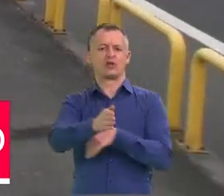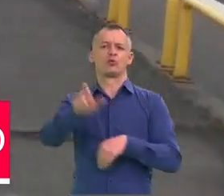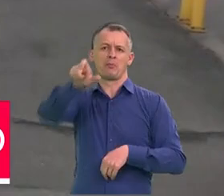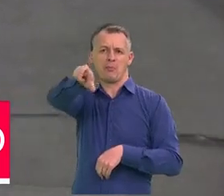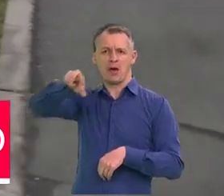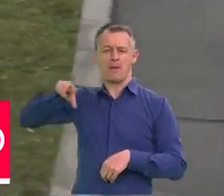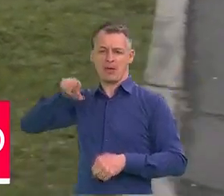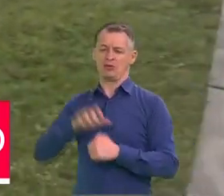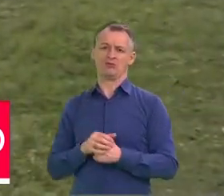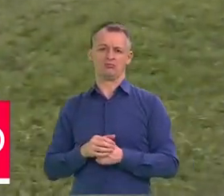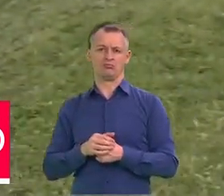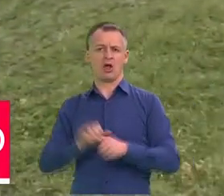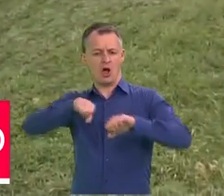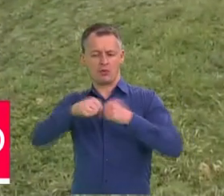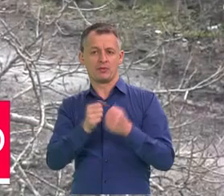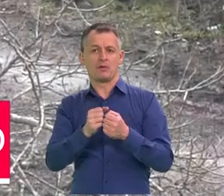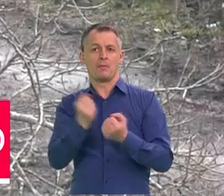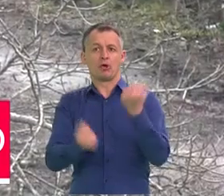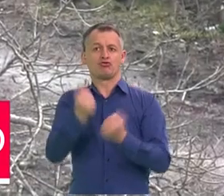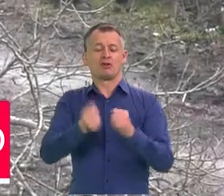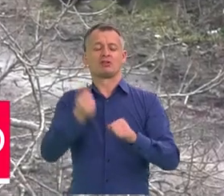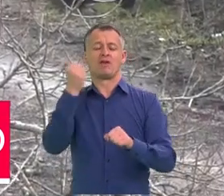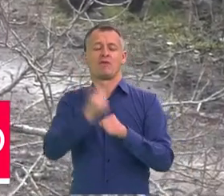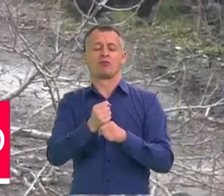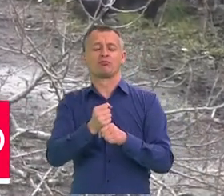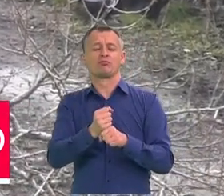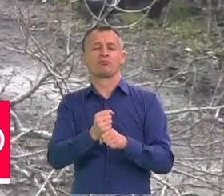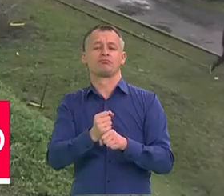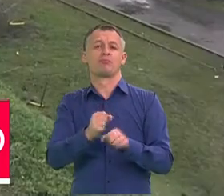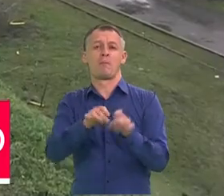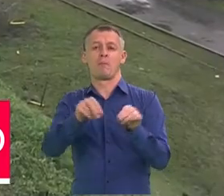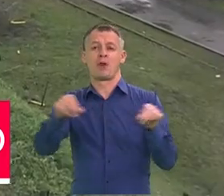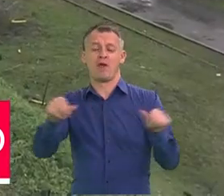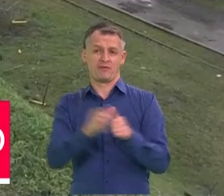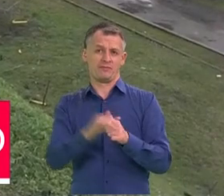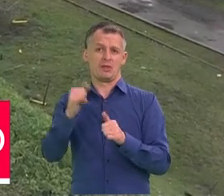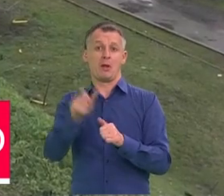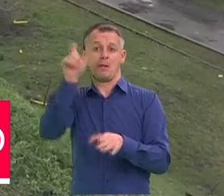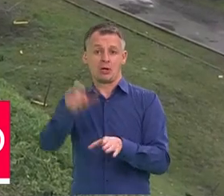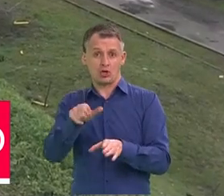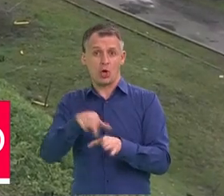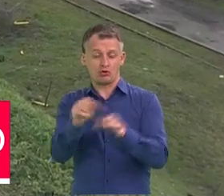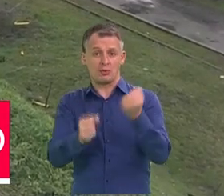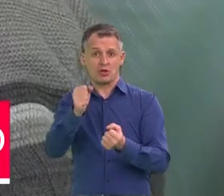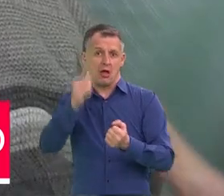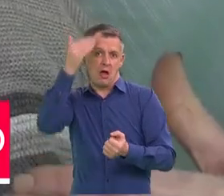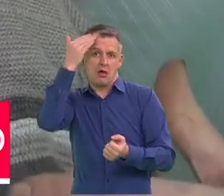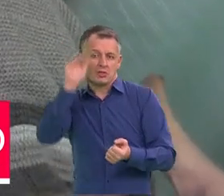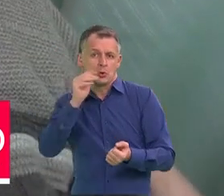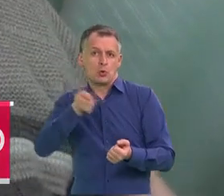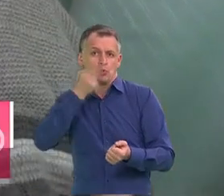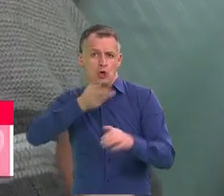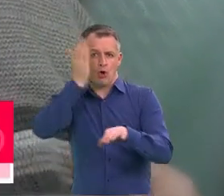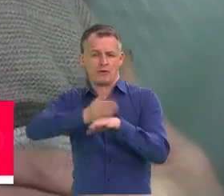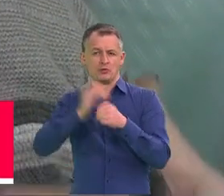și mai încet. Autoturismul s-a făcut zob, dar șoferul a avut noroc și a scăpat doar cu câteva julituri. Când am ajuns în vârf, am dat